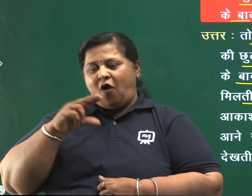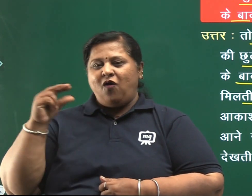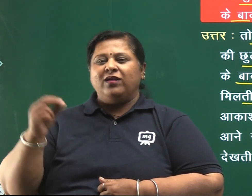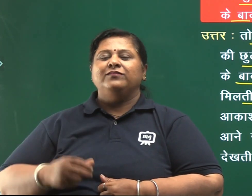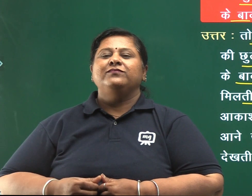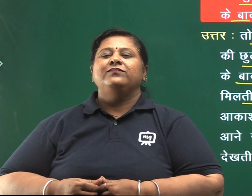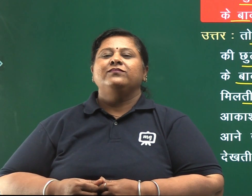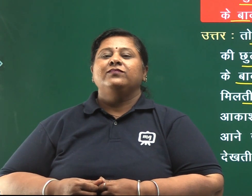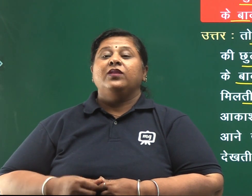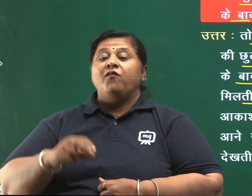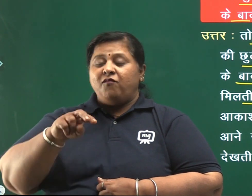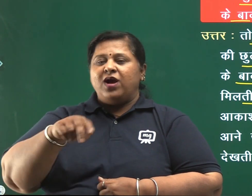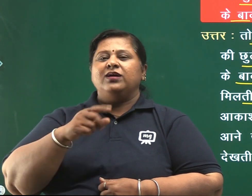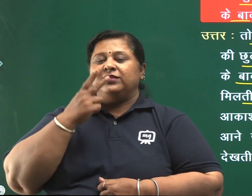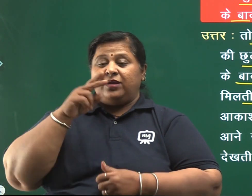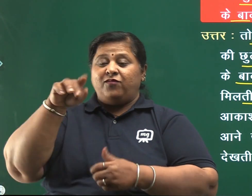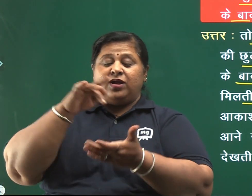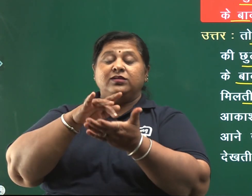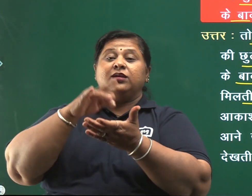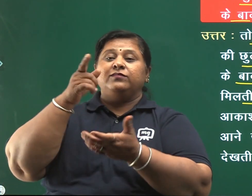और वहाँ से